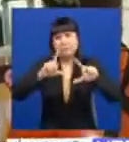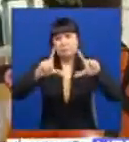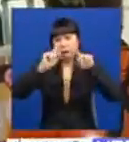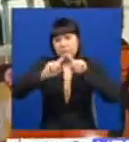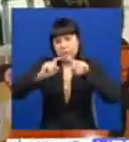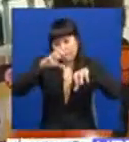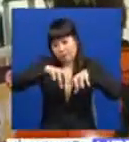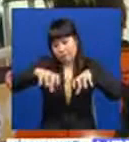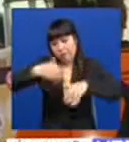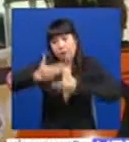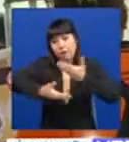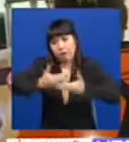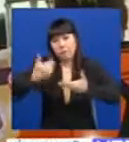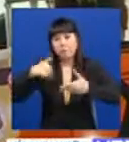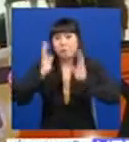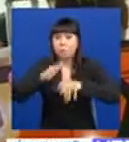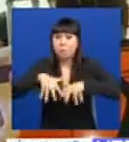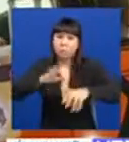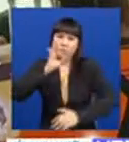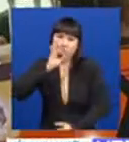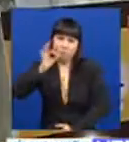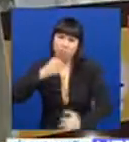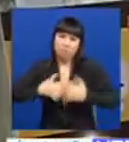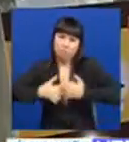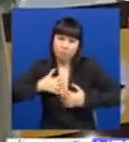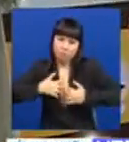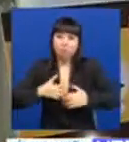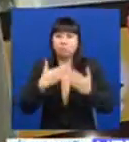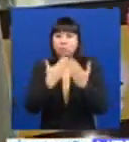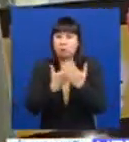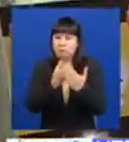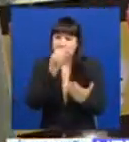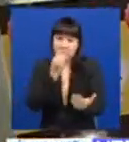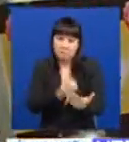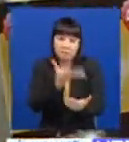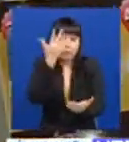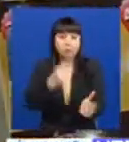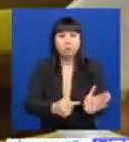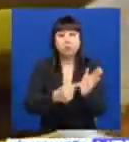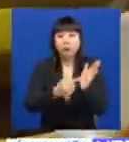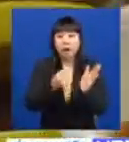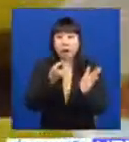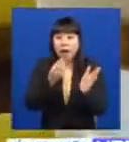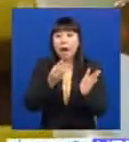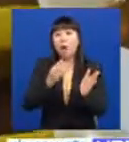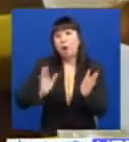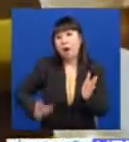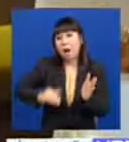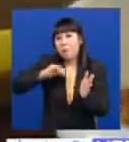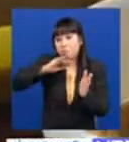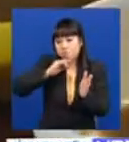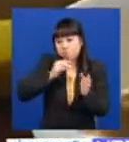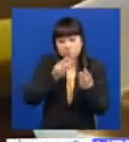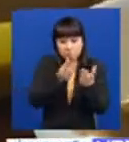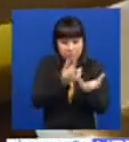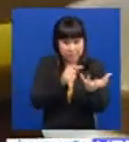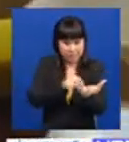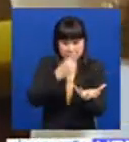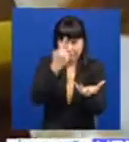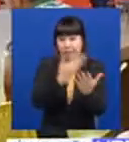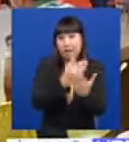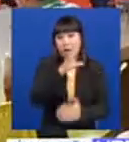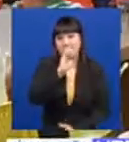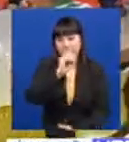แห่งค่ะมีประชาชนร้องเรียนมาว่าราคาค่อนข้างแพงเช่นข้าวขาหมูเริ่มต้นจานละ 50บาทก๋วยเตี๋ยว